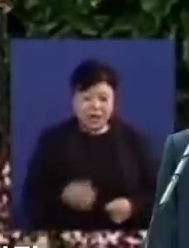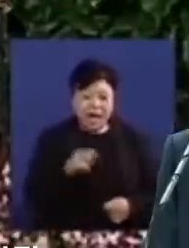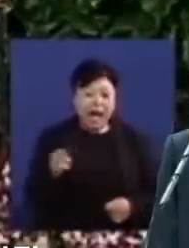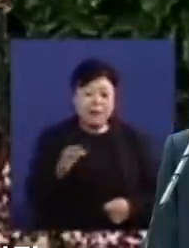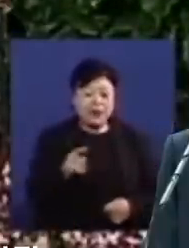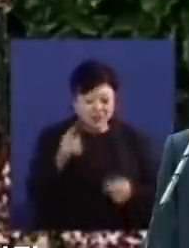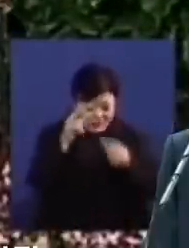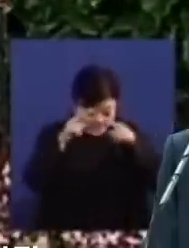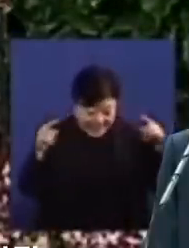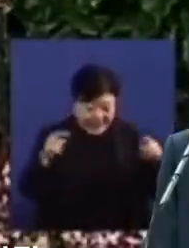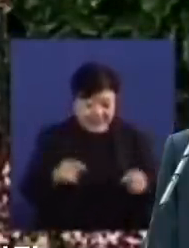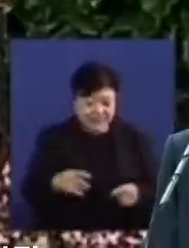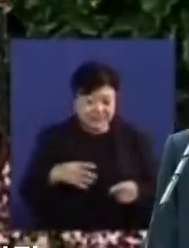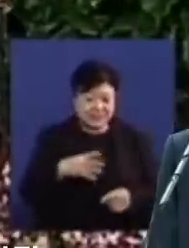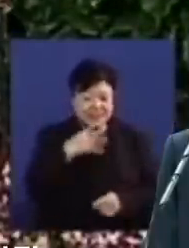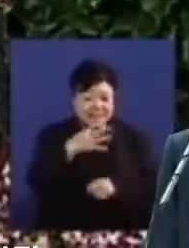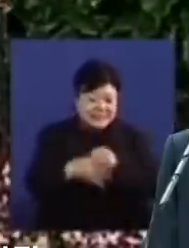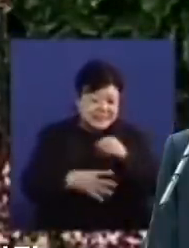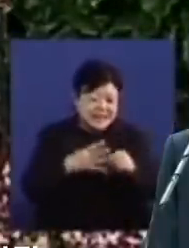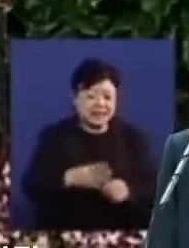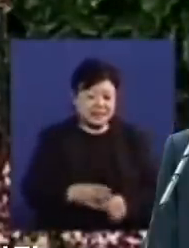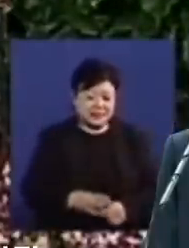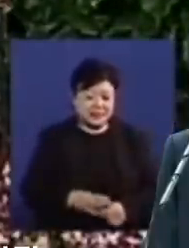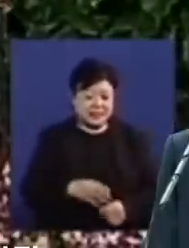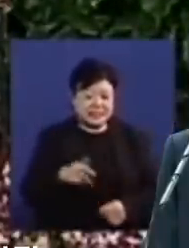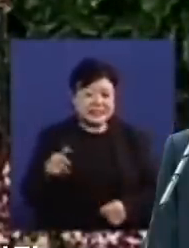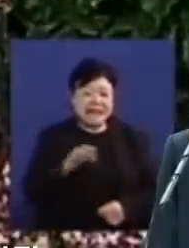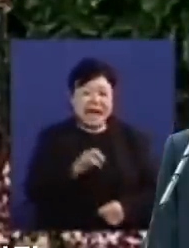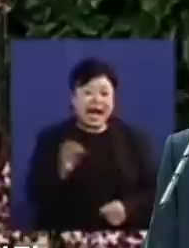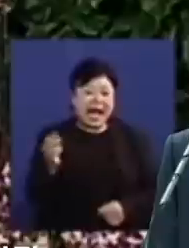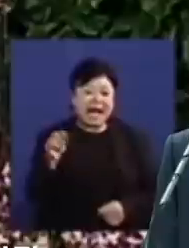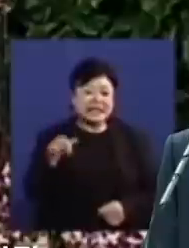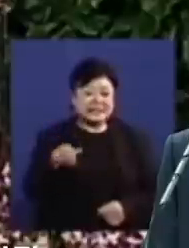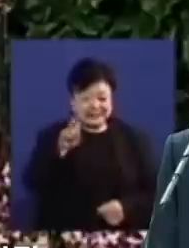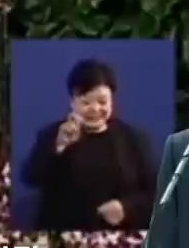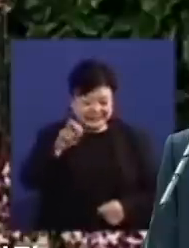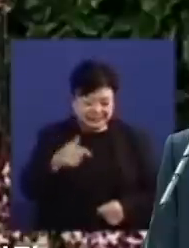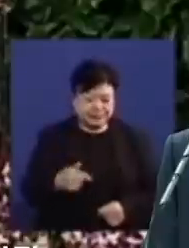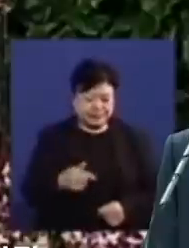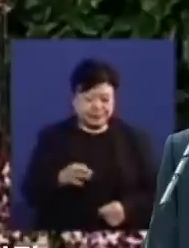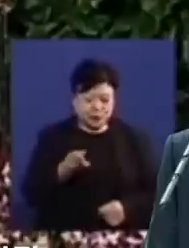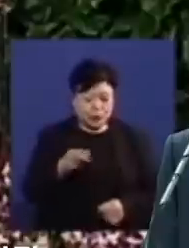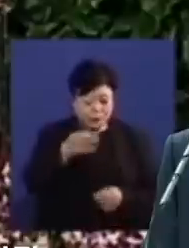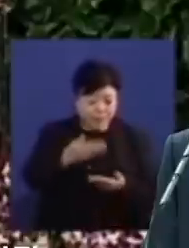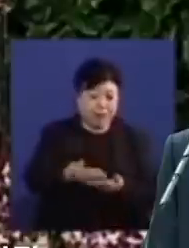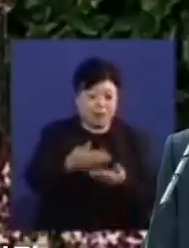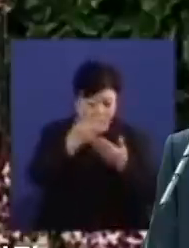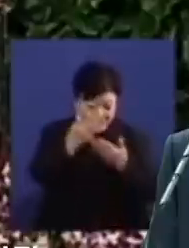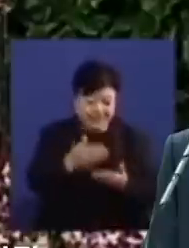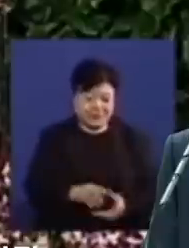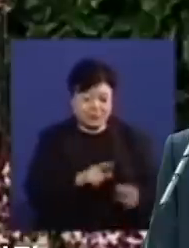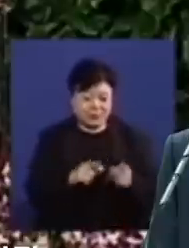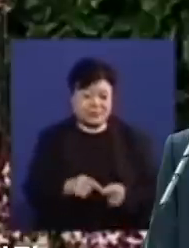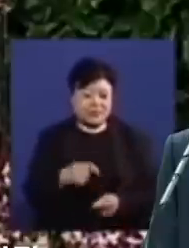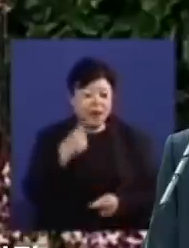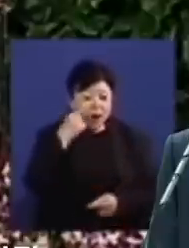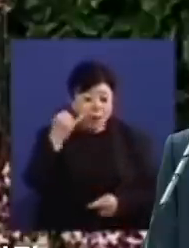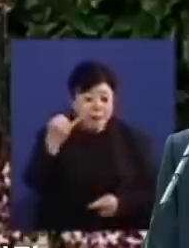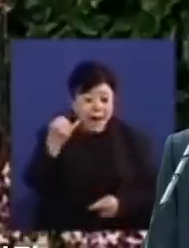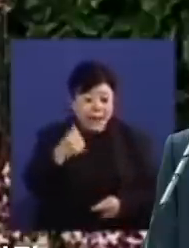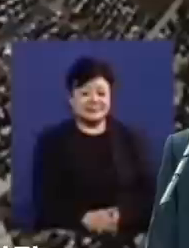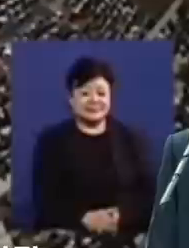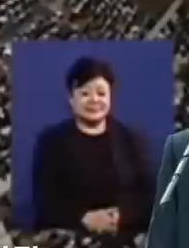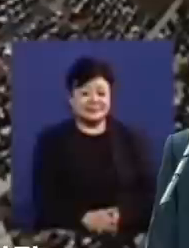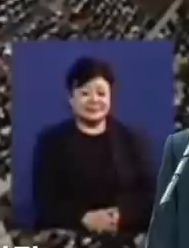대학교에서 4년 전에 장학금으로 공부를 했다는 것입니다. 이러한 형제들의 병에는 그의 어머니의 자녀 교육비부에